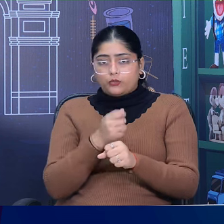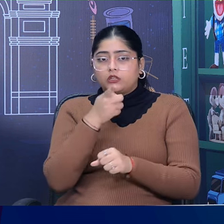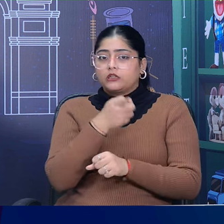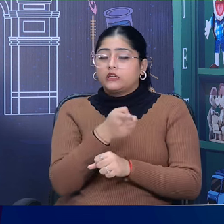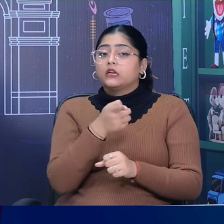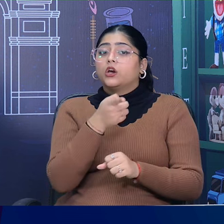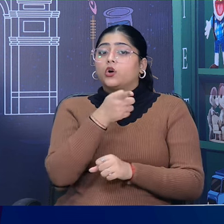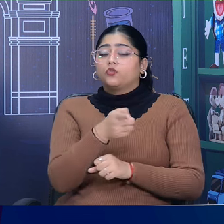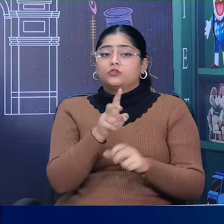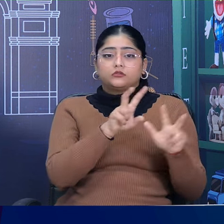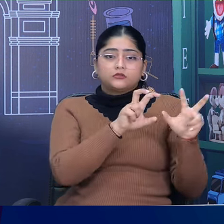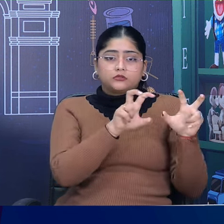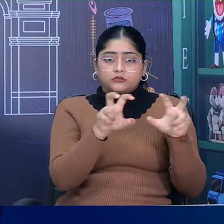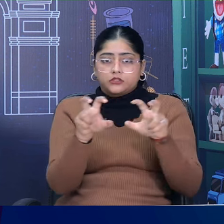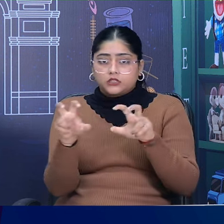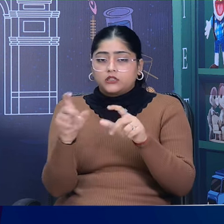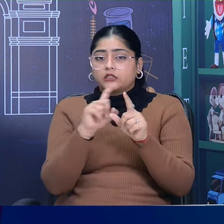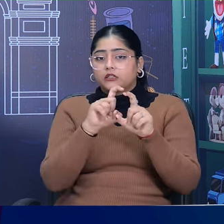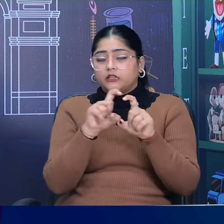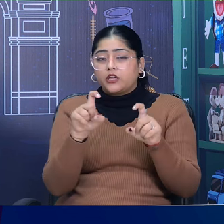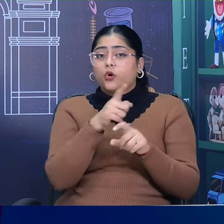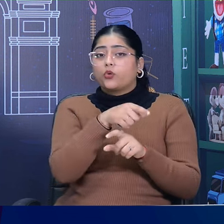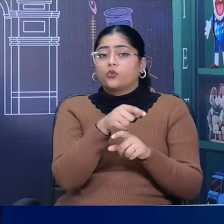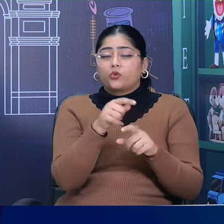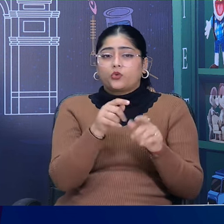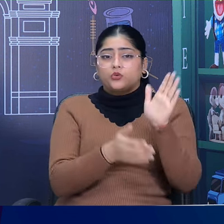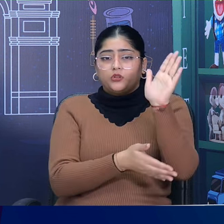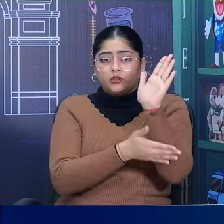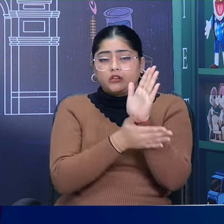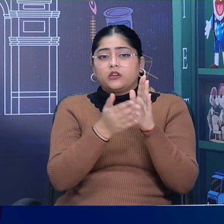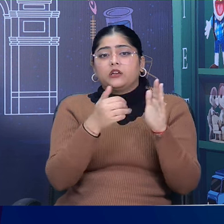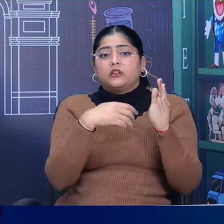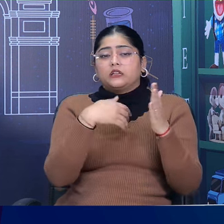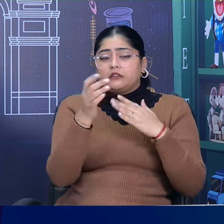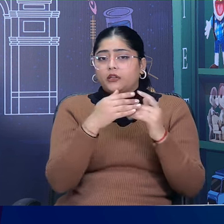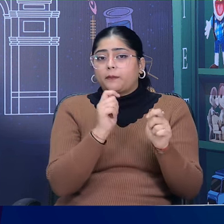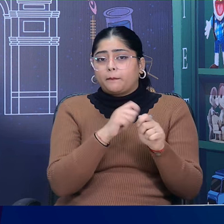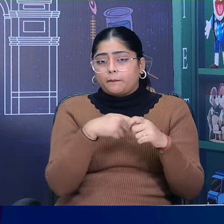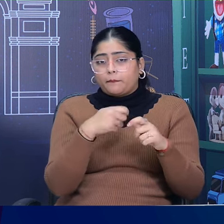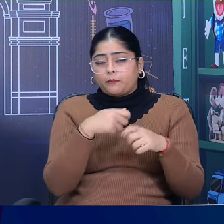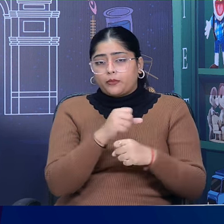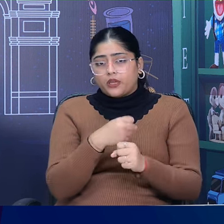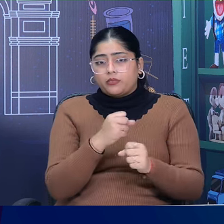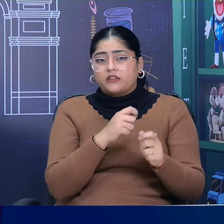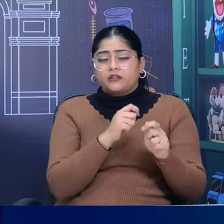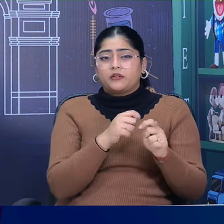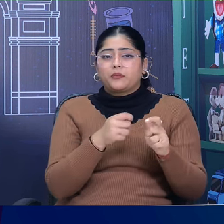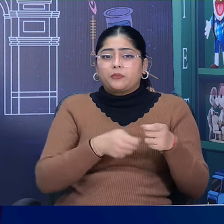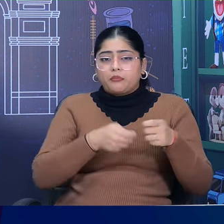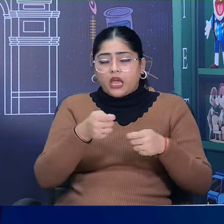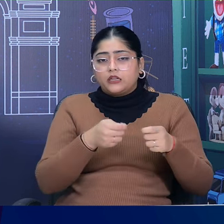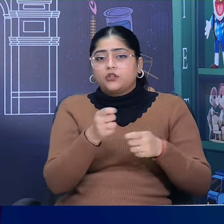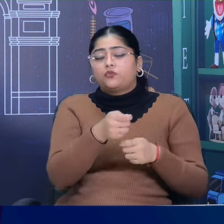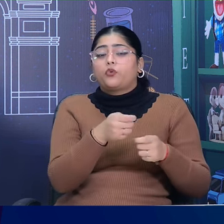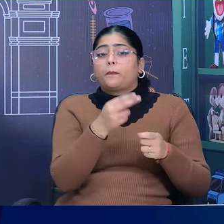उनके रख रखाव का ध्यान रखना कितना खर्चा आएगा वो खर्चा कहां से आएगा यह सारा का सारा मैनेजमेंट जो होता है यह ग्राम